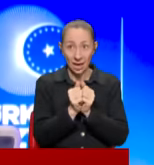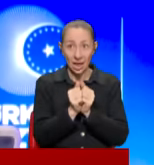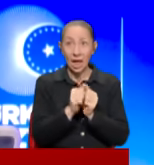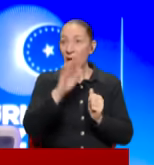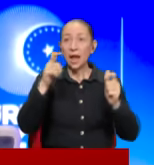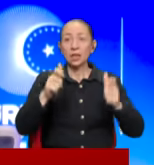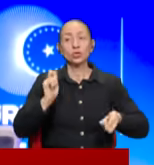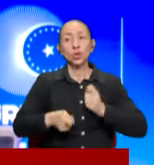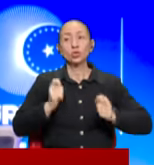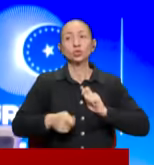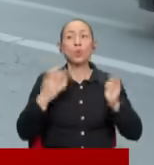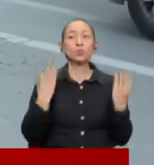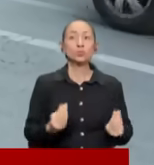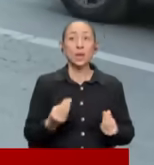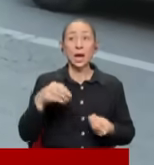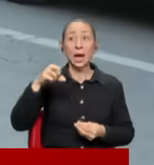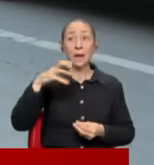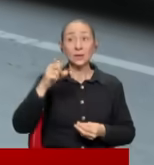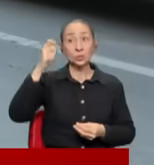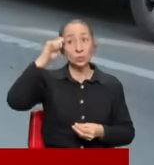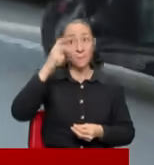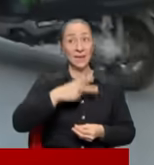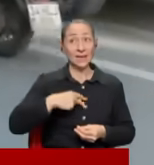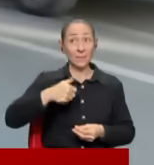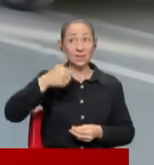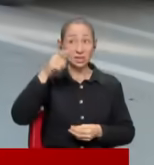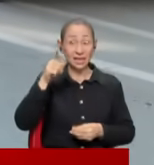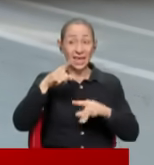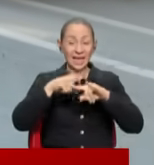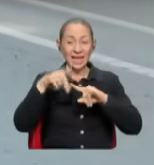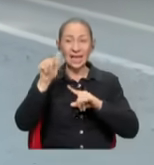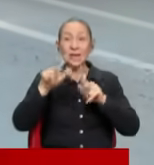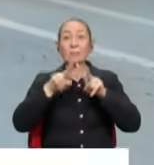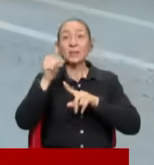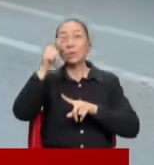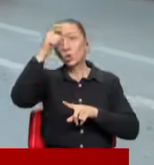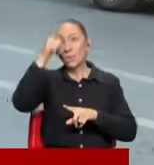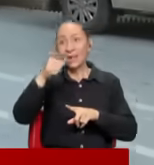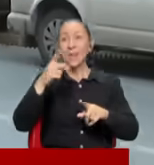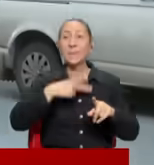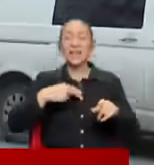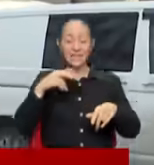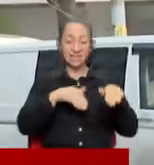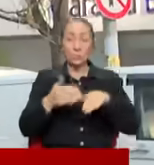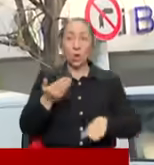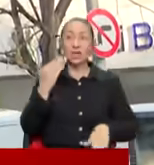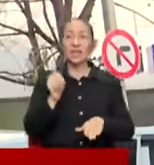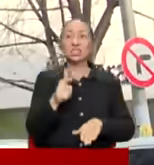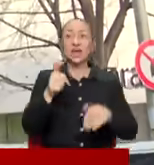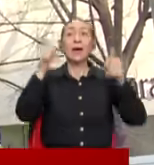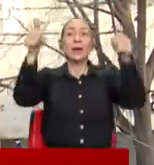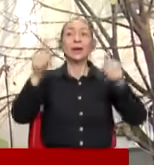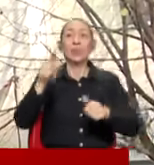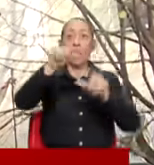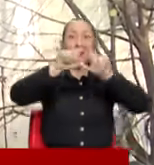her alanda dönüşüm gerçekleşsin. AK Parti'nin Üsküdar Belediye Başkanı Hilmi Türkmen'in yerel seçimler öncesi ilçeye